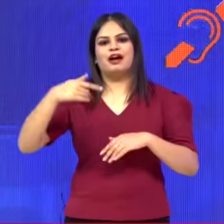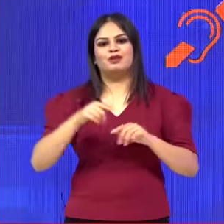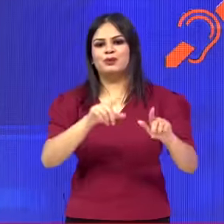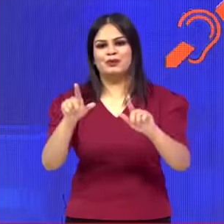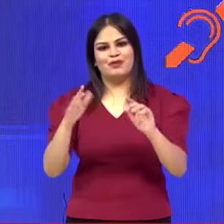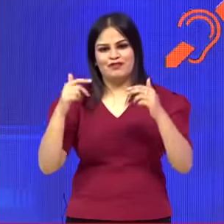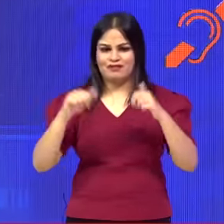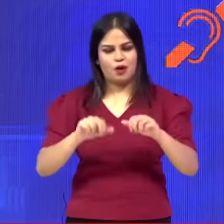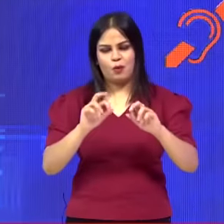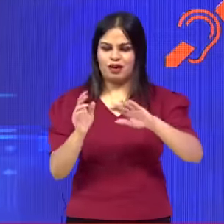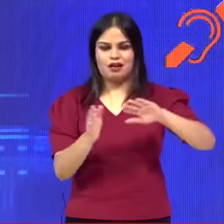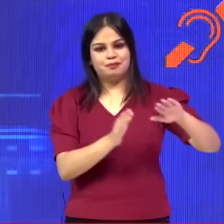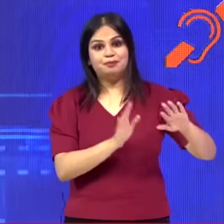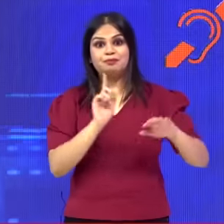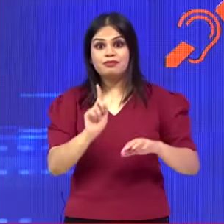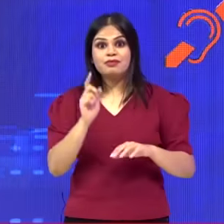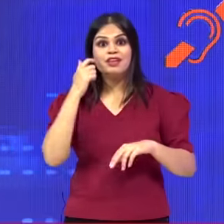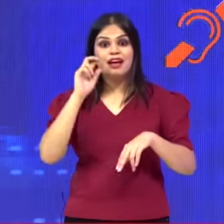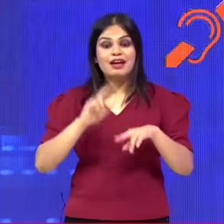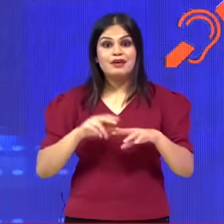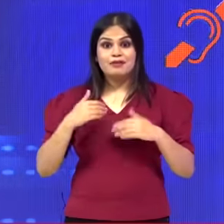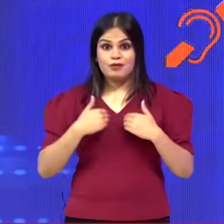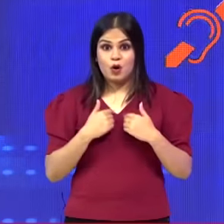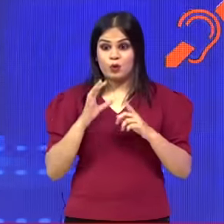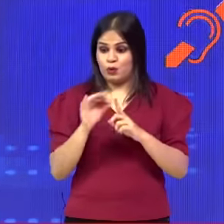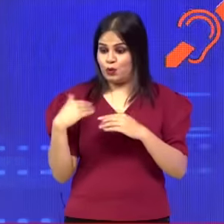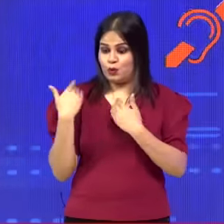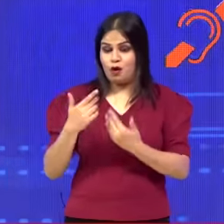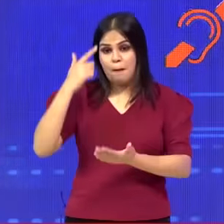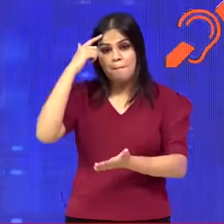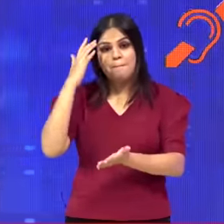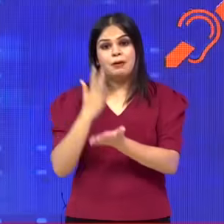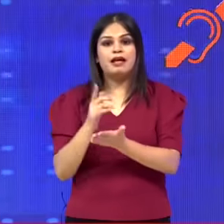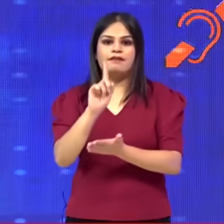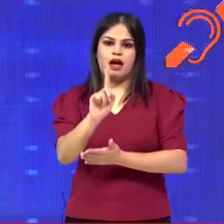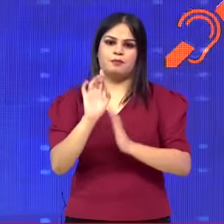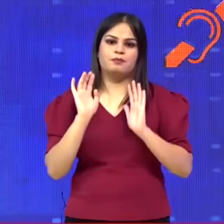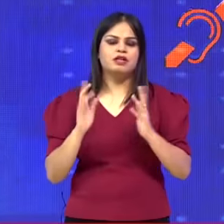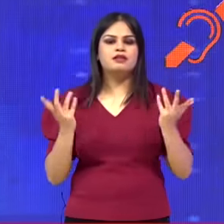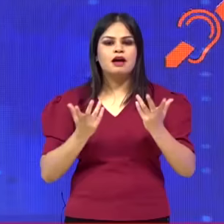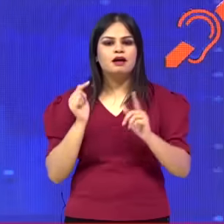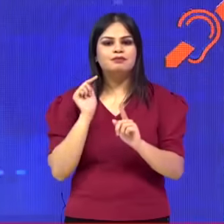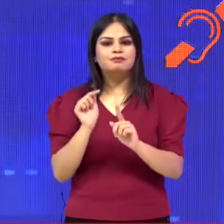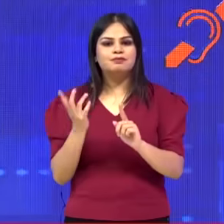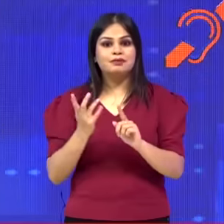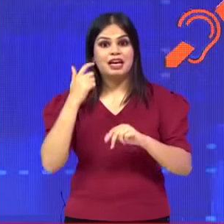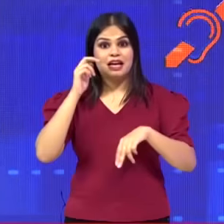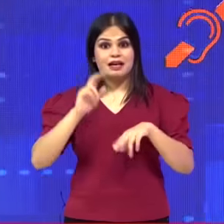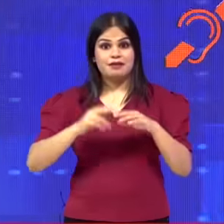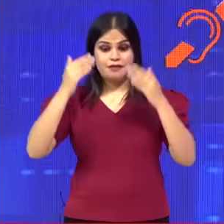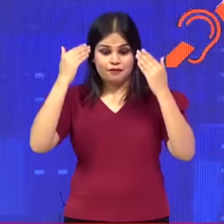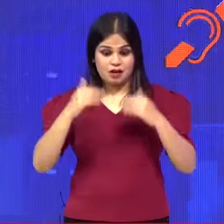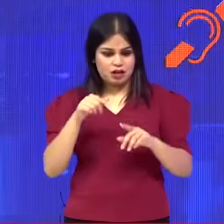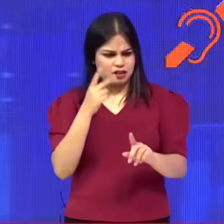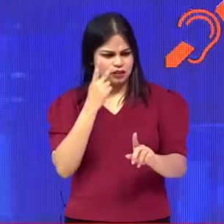बट इफ़ देयर इज़ समथिंग दैट आई ऑलवेज बिलीव के अगर कोई बहुत